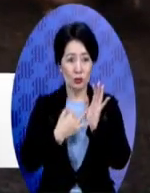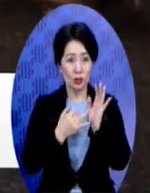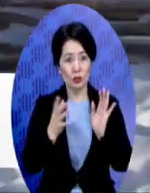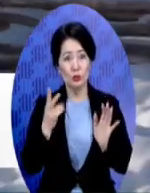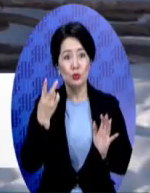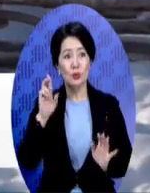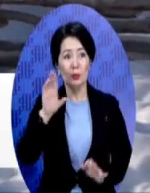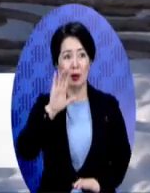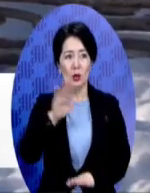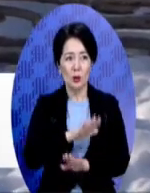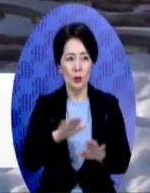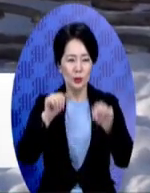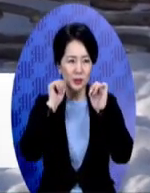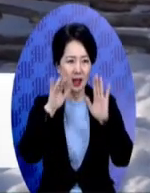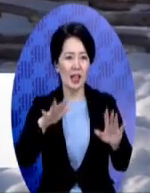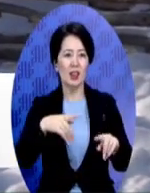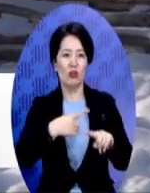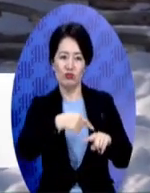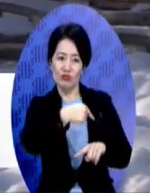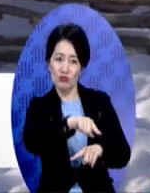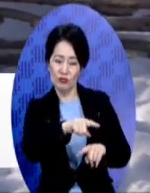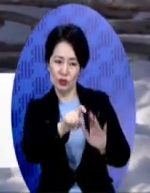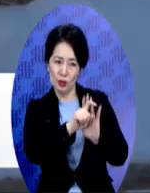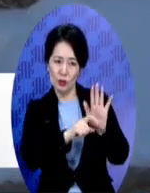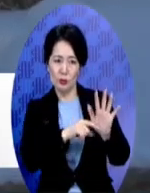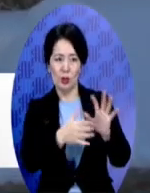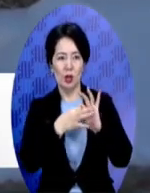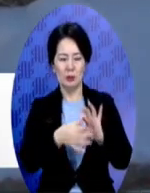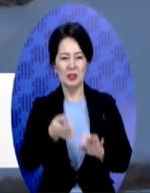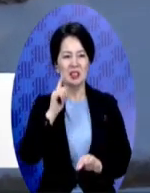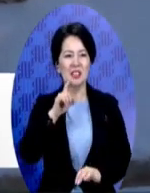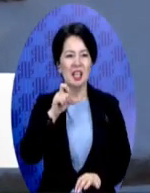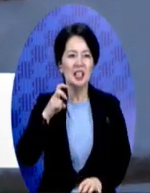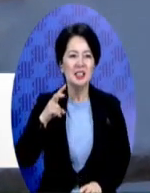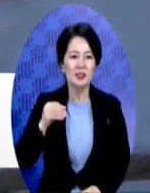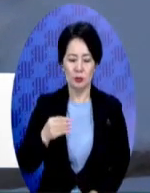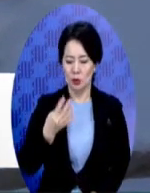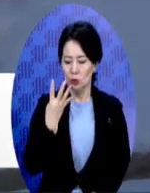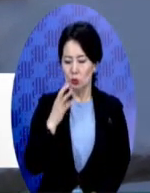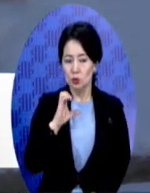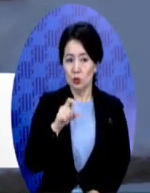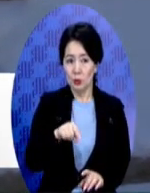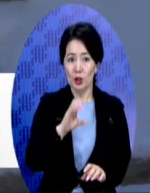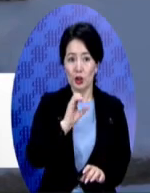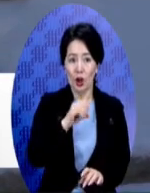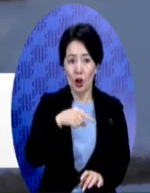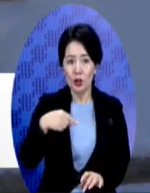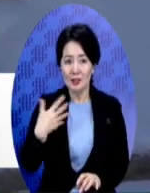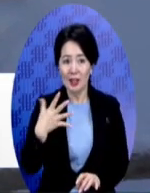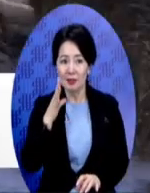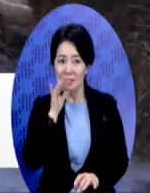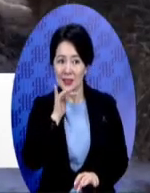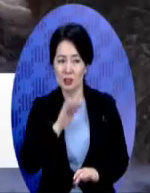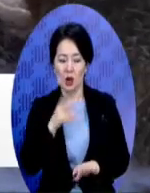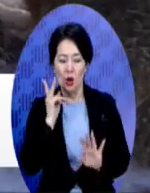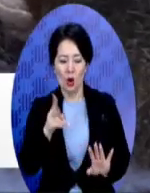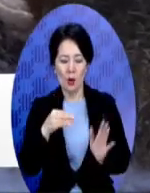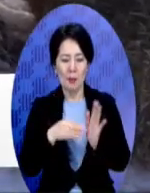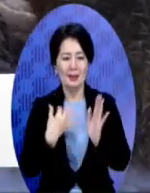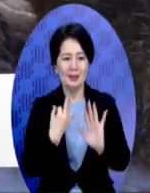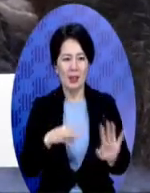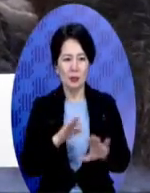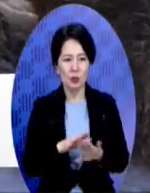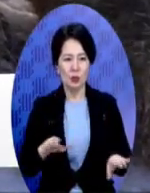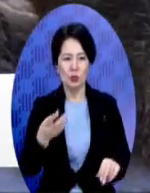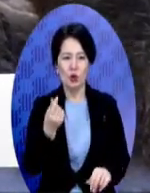үндэсний байгууллагын хүүхдэд ээлтэй орон нутгийн хөтөлбөрийн хүрээнд эхний ээлжинд 4 сумын тэгээс 5 насны 2800 хүүхдэд тус бүр 40